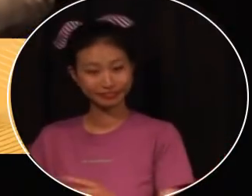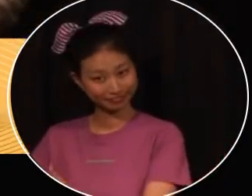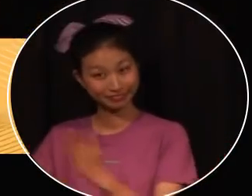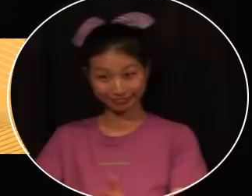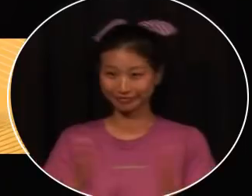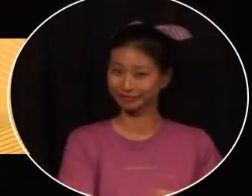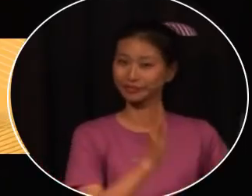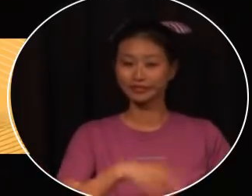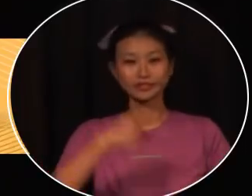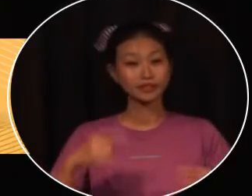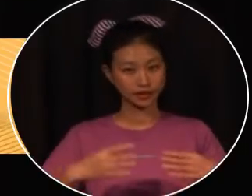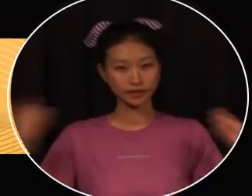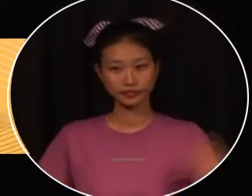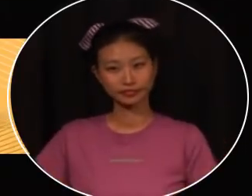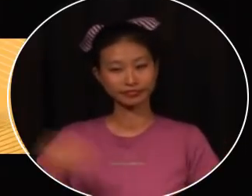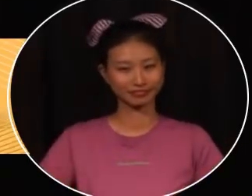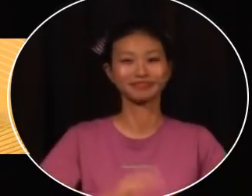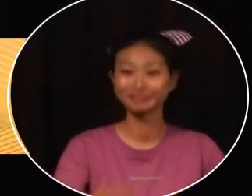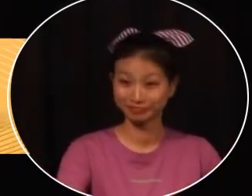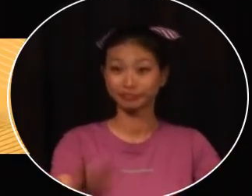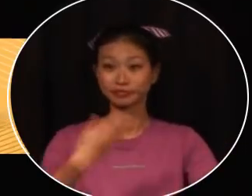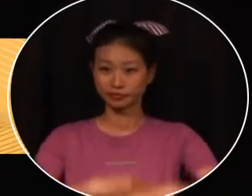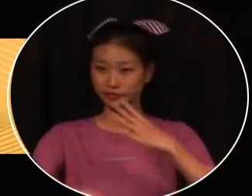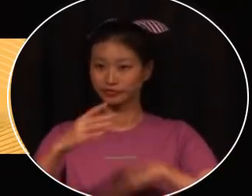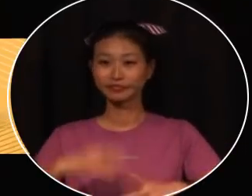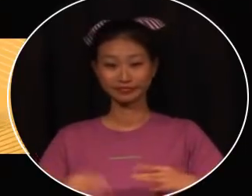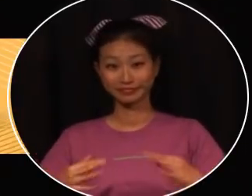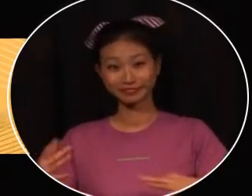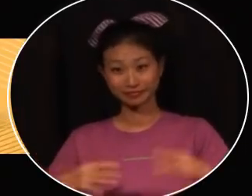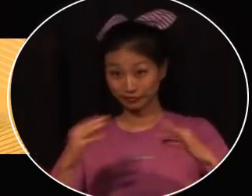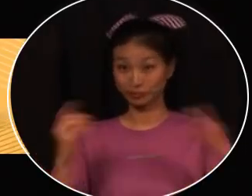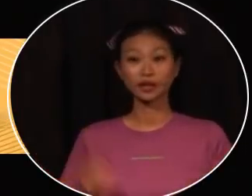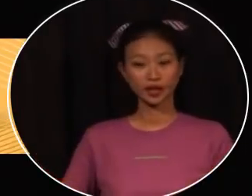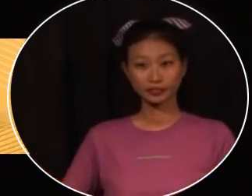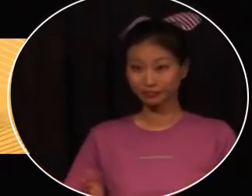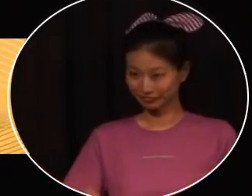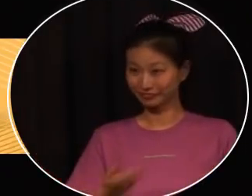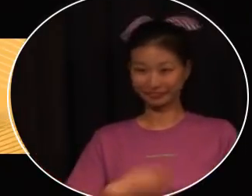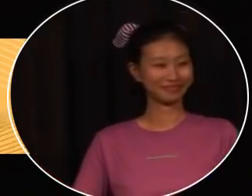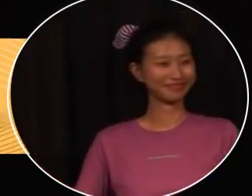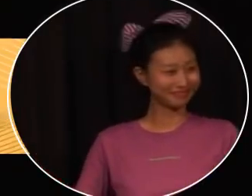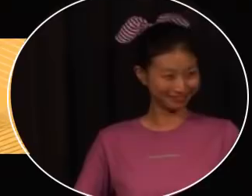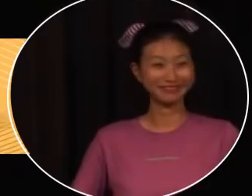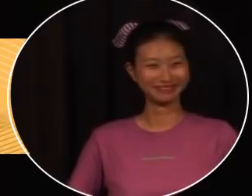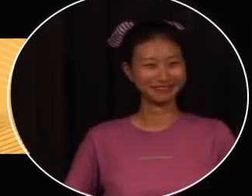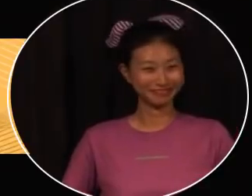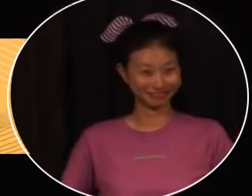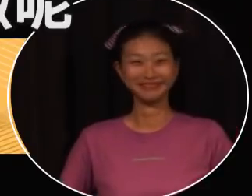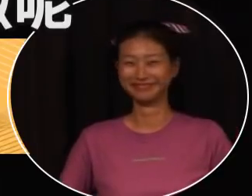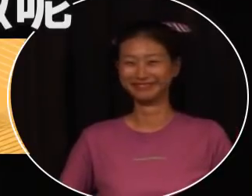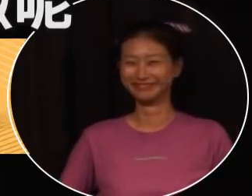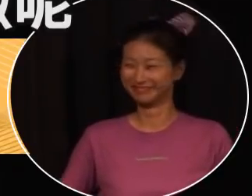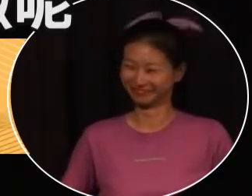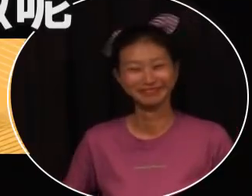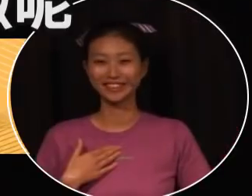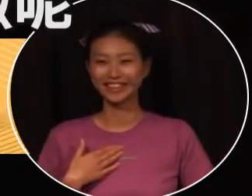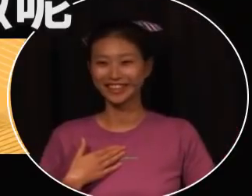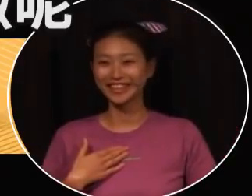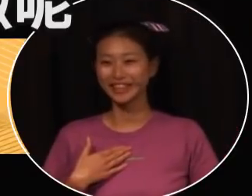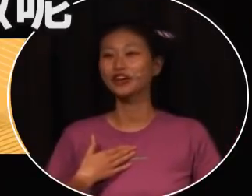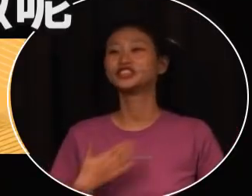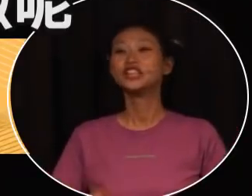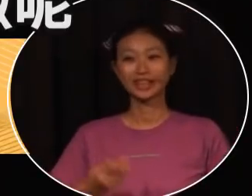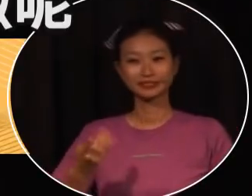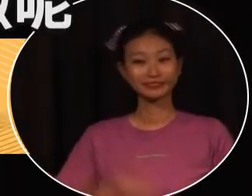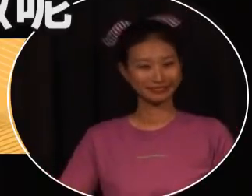这个世界，对于性教育之类的，都有一些不切实际的幻想。我觉得这样是不对的，这样是不好的。我要阻隔